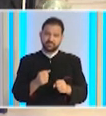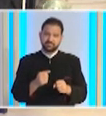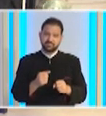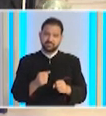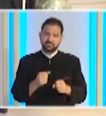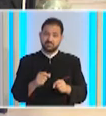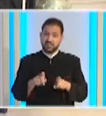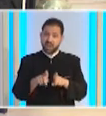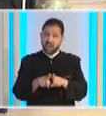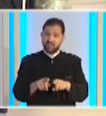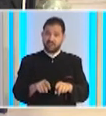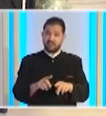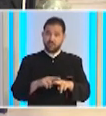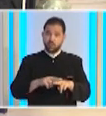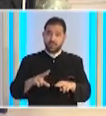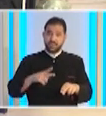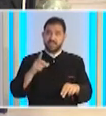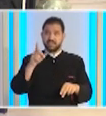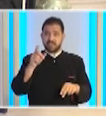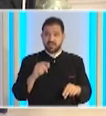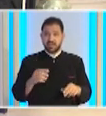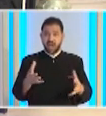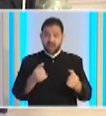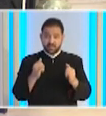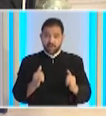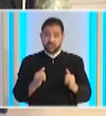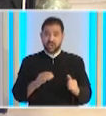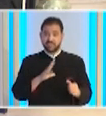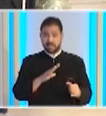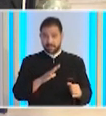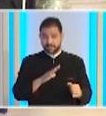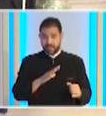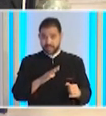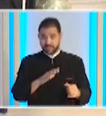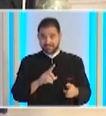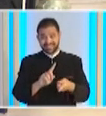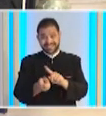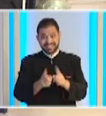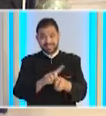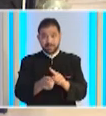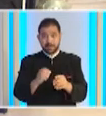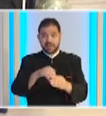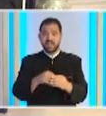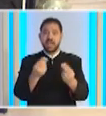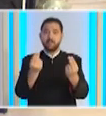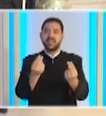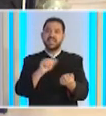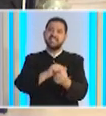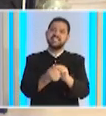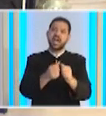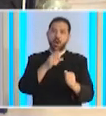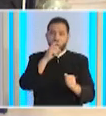în darul libertății. Avem această libertate să ne schimbăm în bine sau în rău, dar tocmai aici, spune Sfântul Grigore de Nisa,